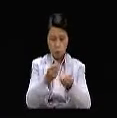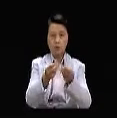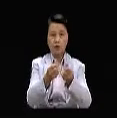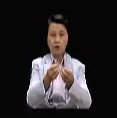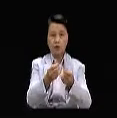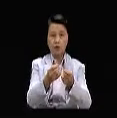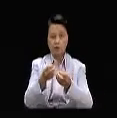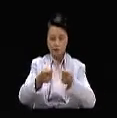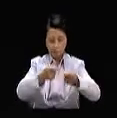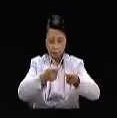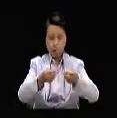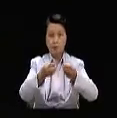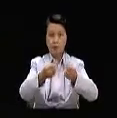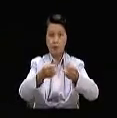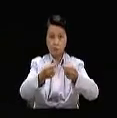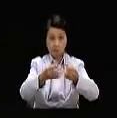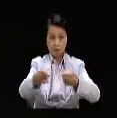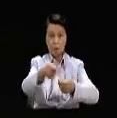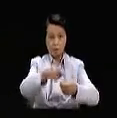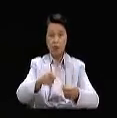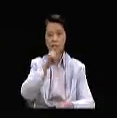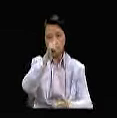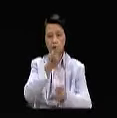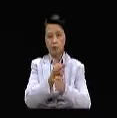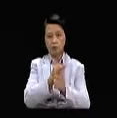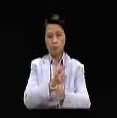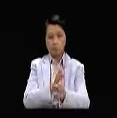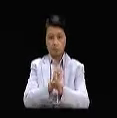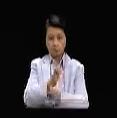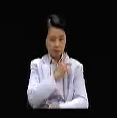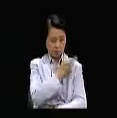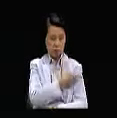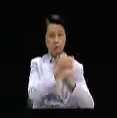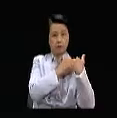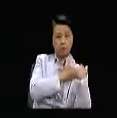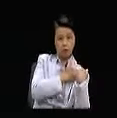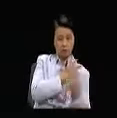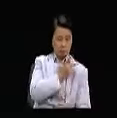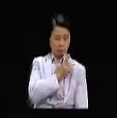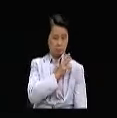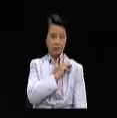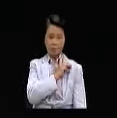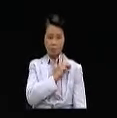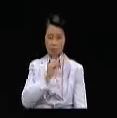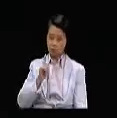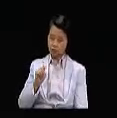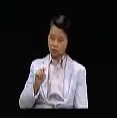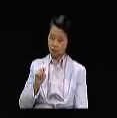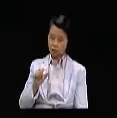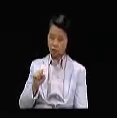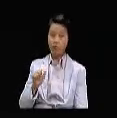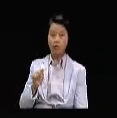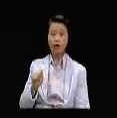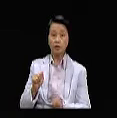urusan petak Miran tanah nih memang di bawah bidang puasa dan juga tanggung jawab kesah walaupun nah